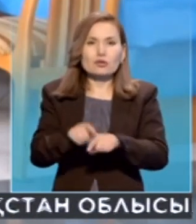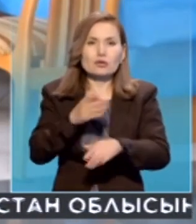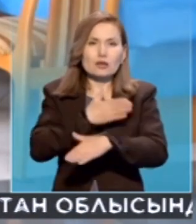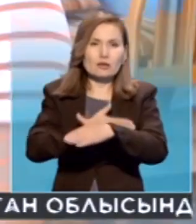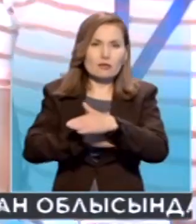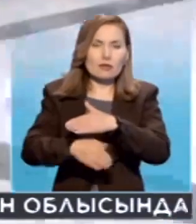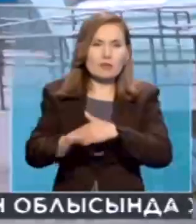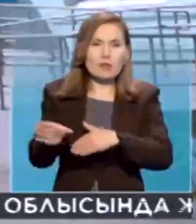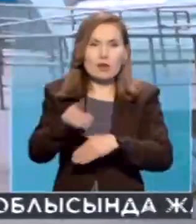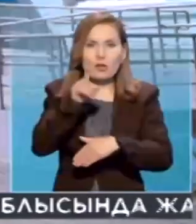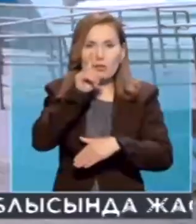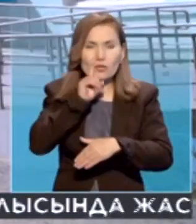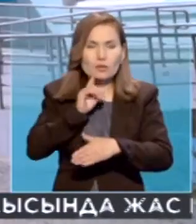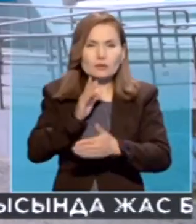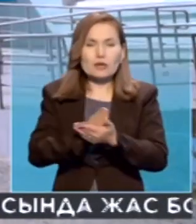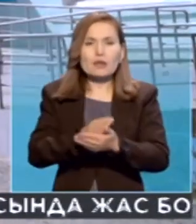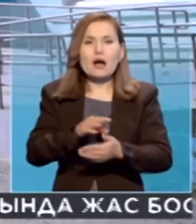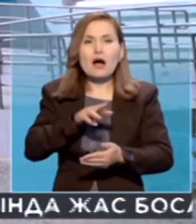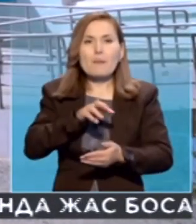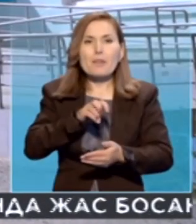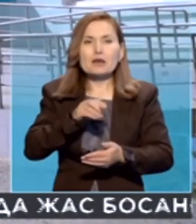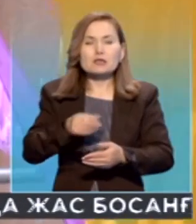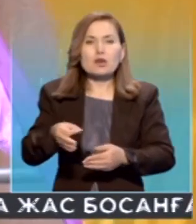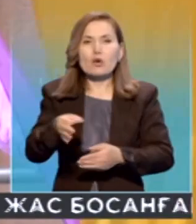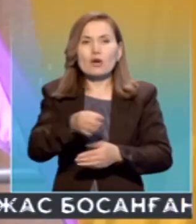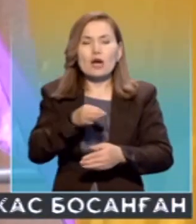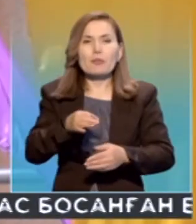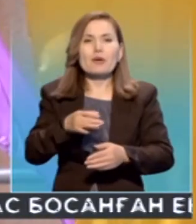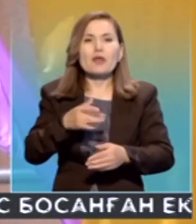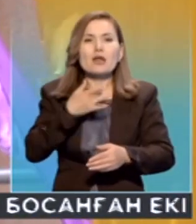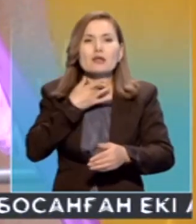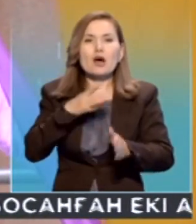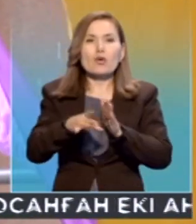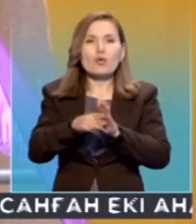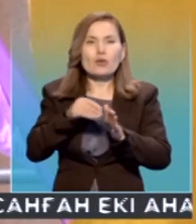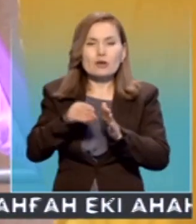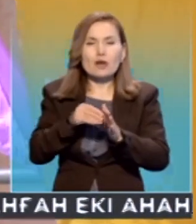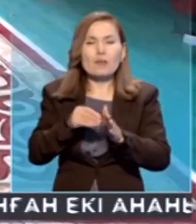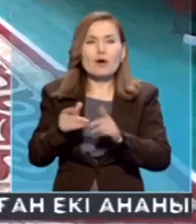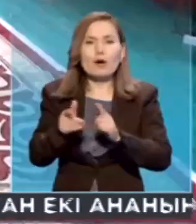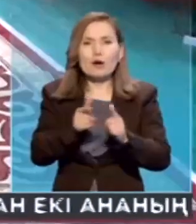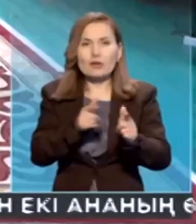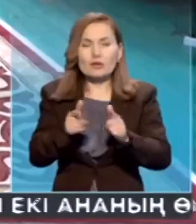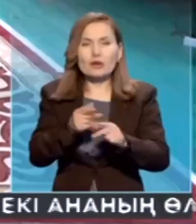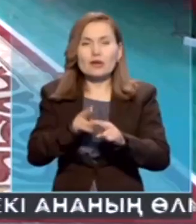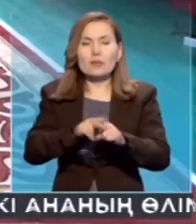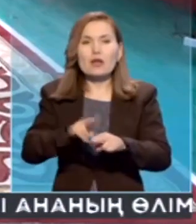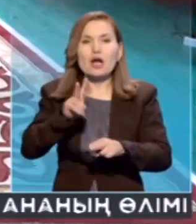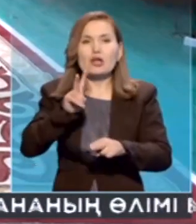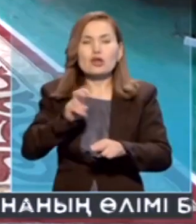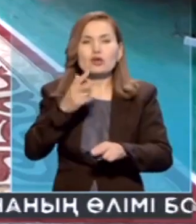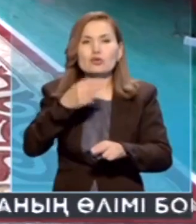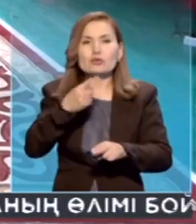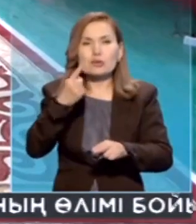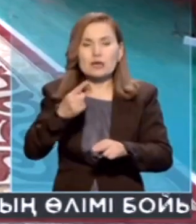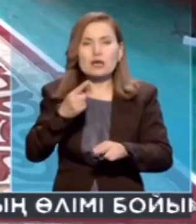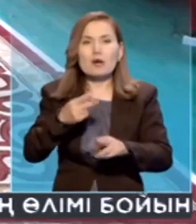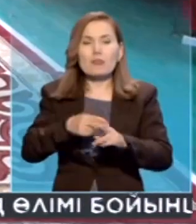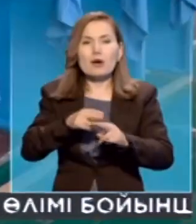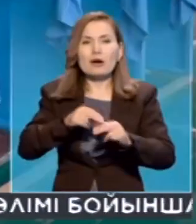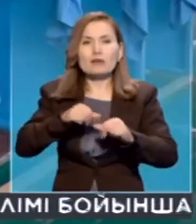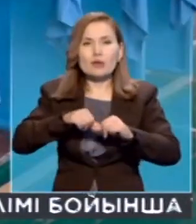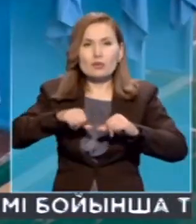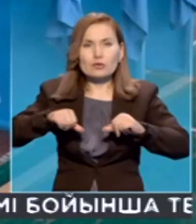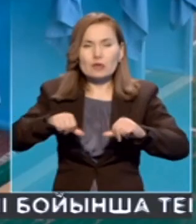қамтамасыз етілген. Маңғыстау облысындағы дауыс беру учаскелерінде саяси шараға сақадай сай өңірде 231 референдум комиссиясы